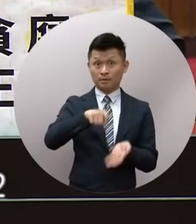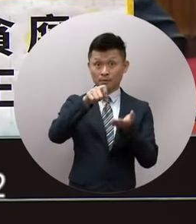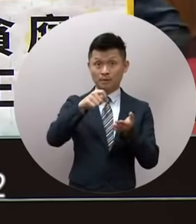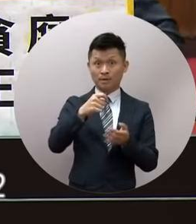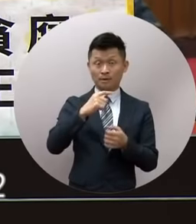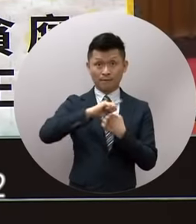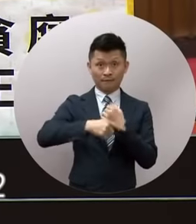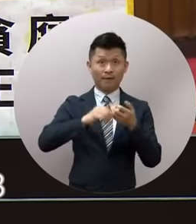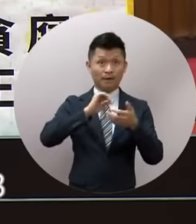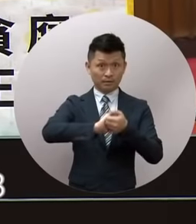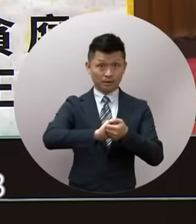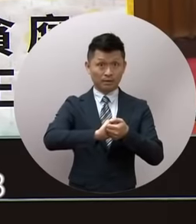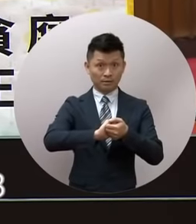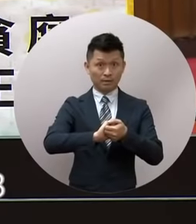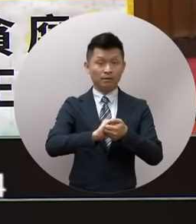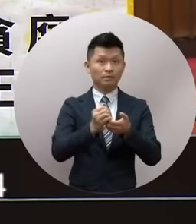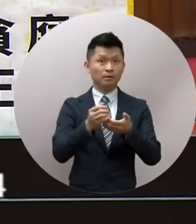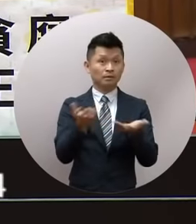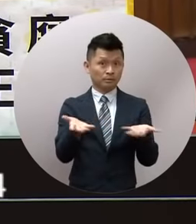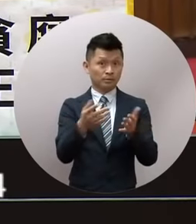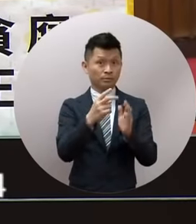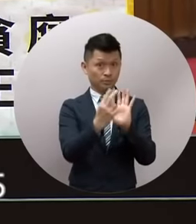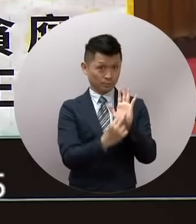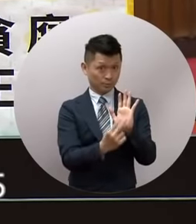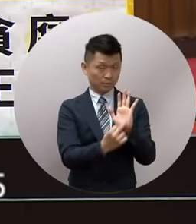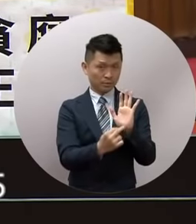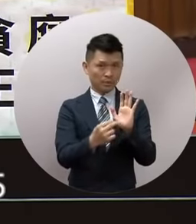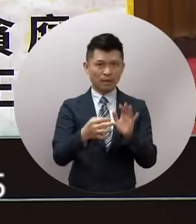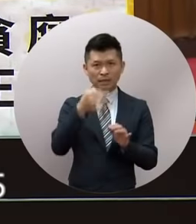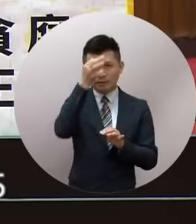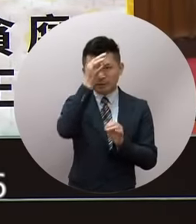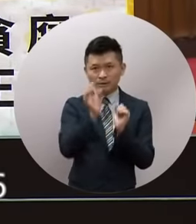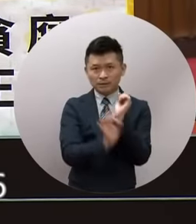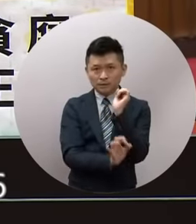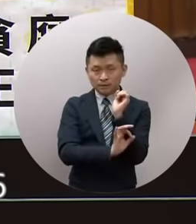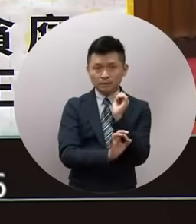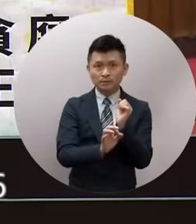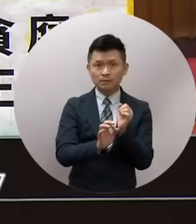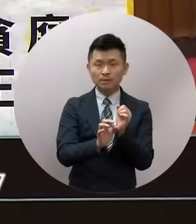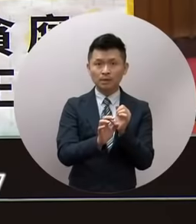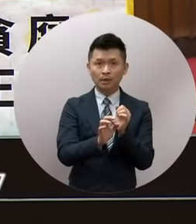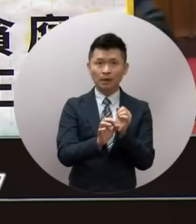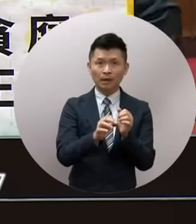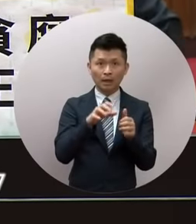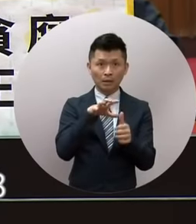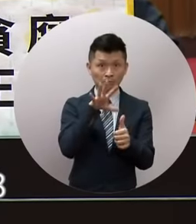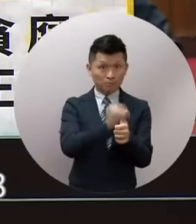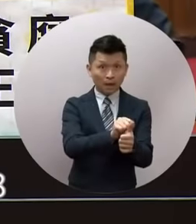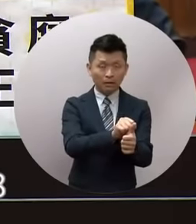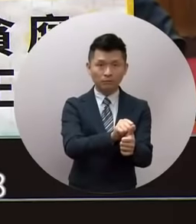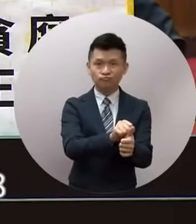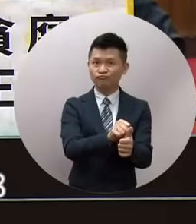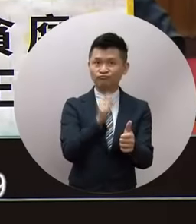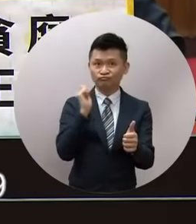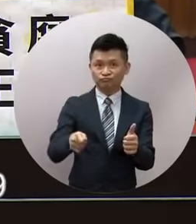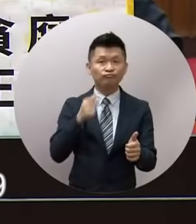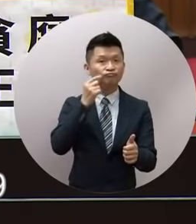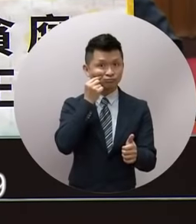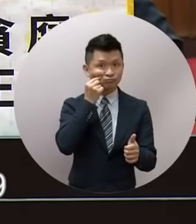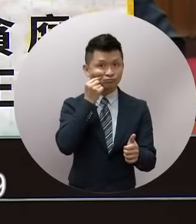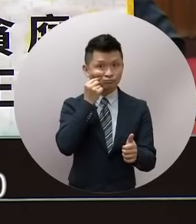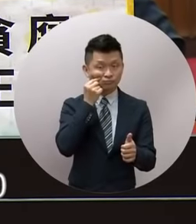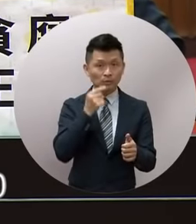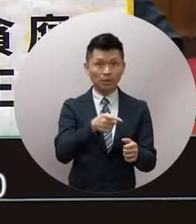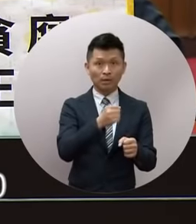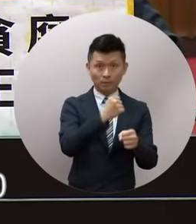说，所以咱要定一个贪污罪是足困难、足困难的嘛。哦，爱有一个这个职务的